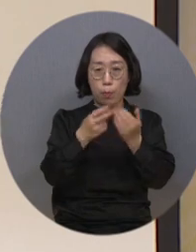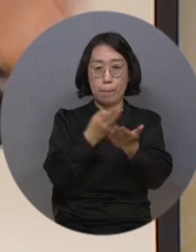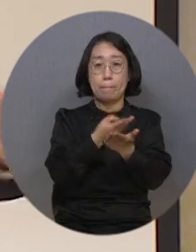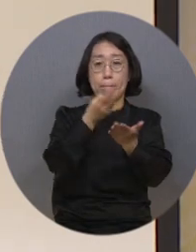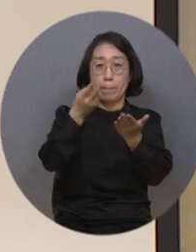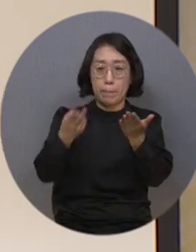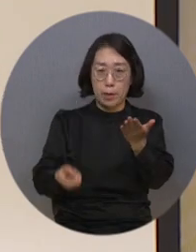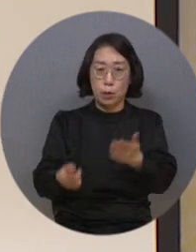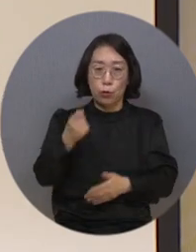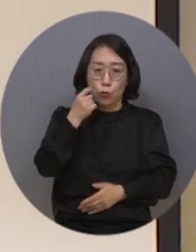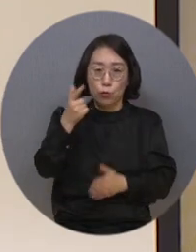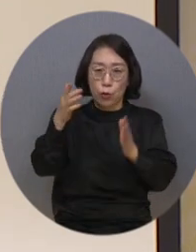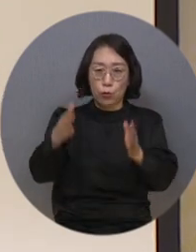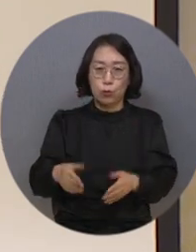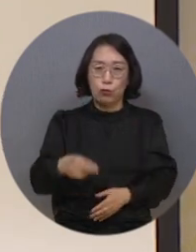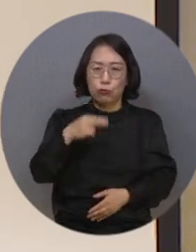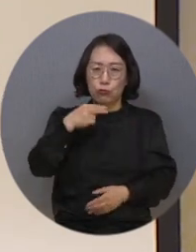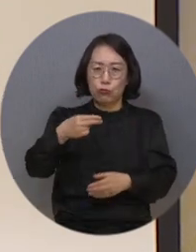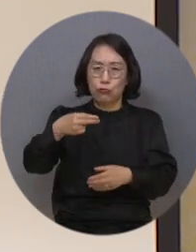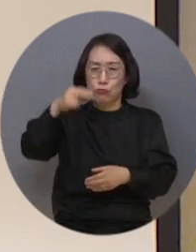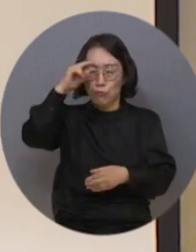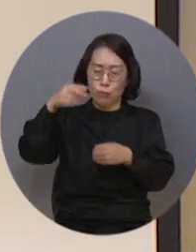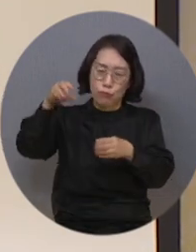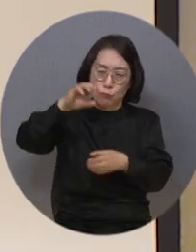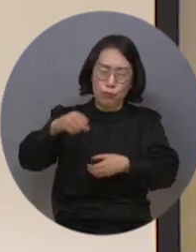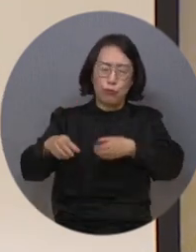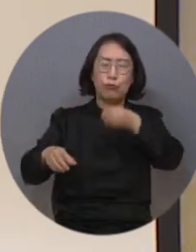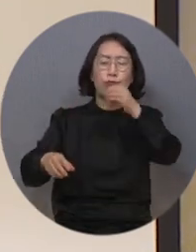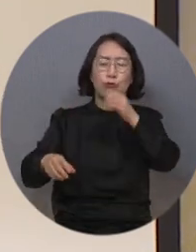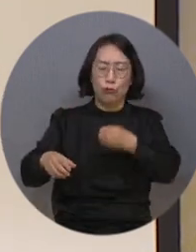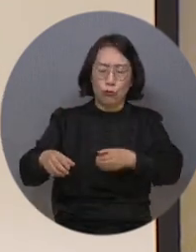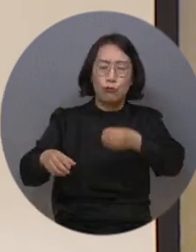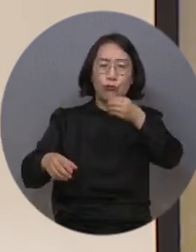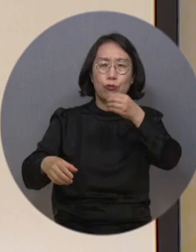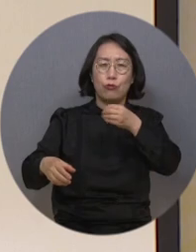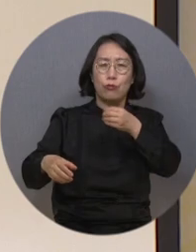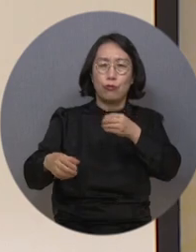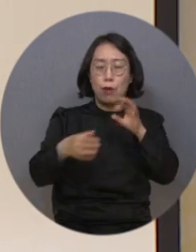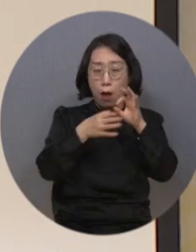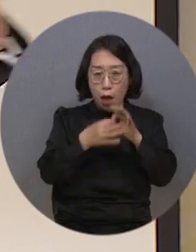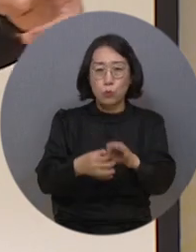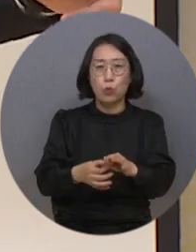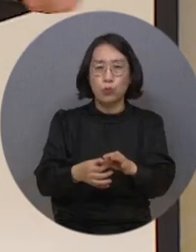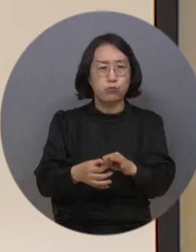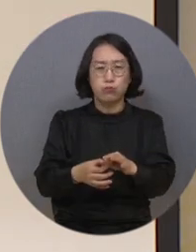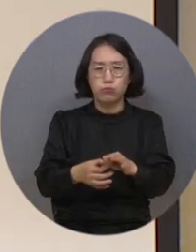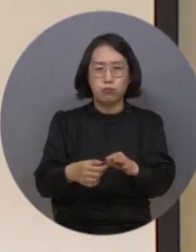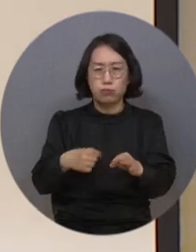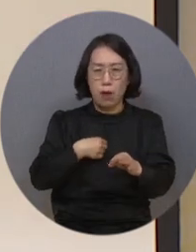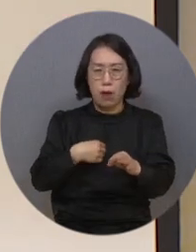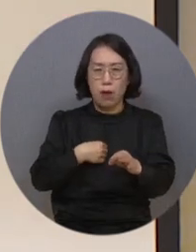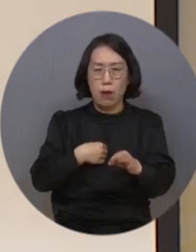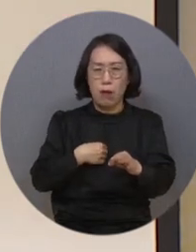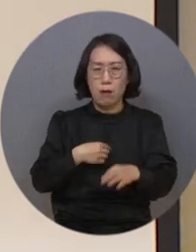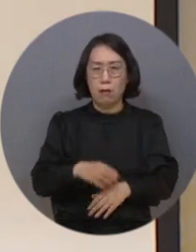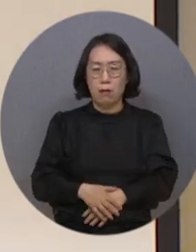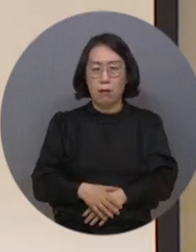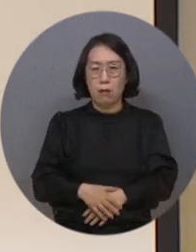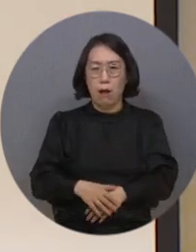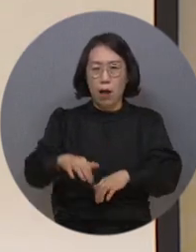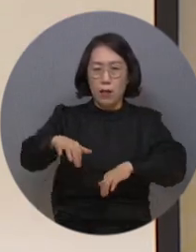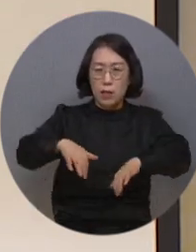6개월 동안 죽자고 술만 퍼먹고 죽어버리려고. 낮에는 책 피해서 못 나가요. 막 지나가면서